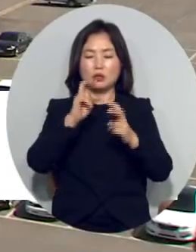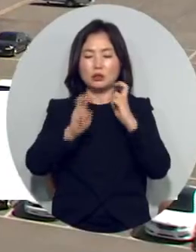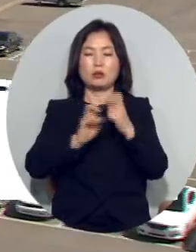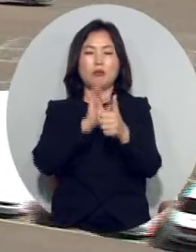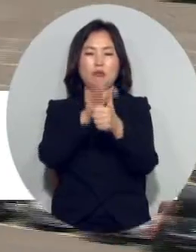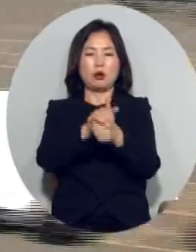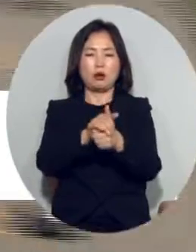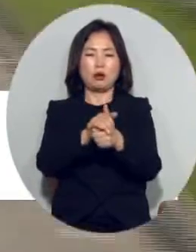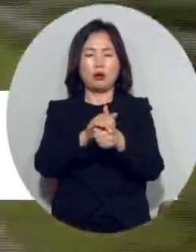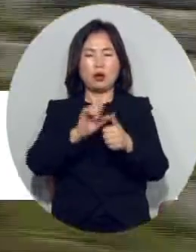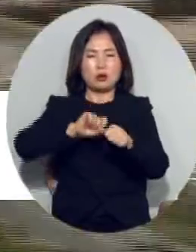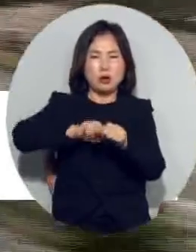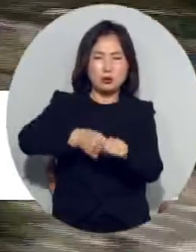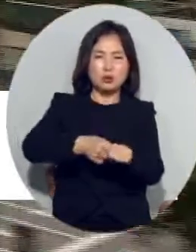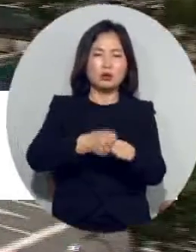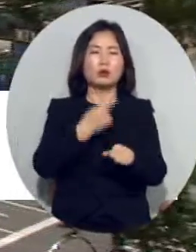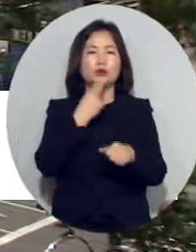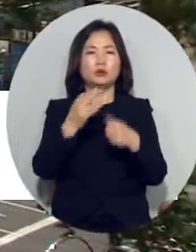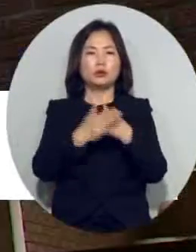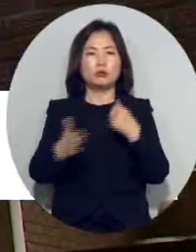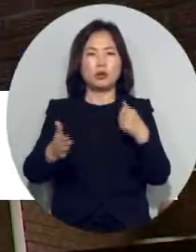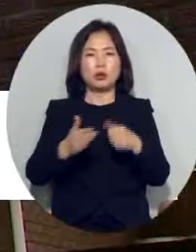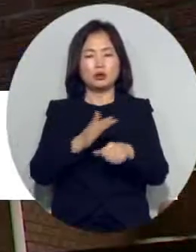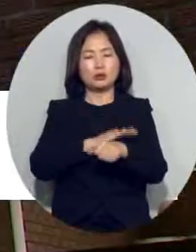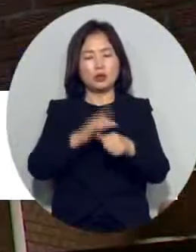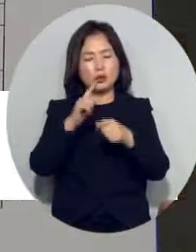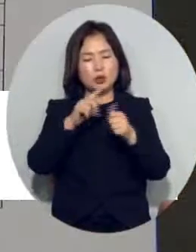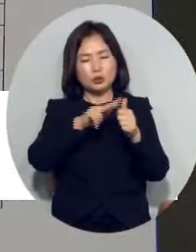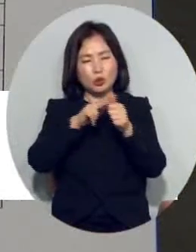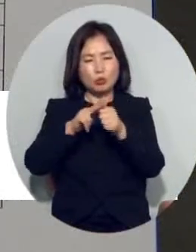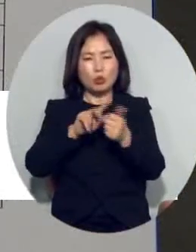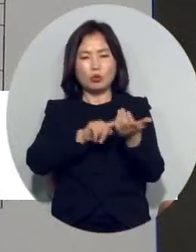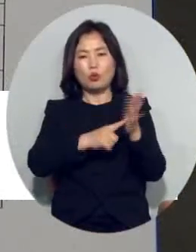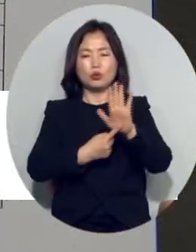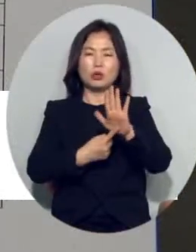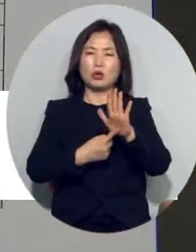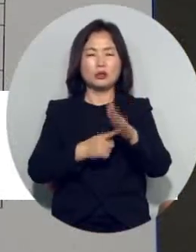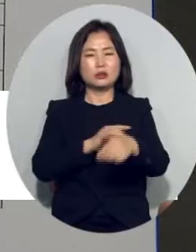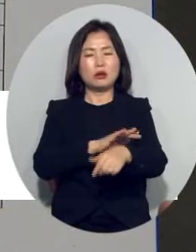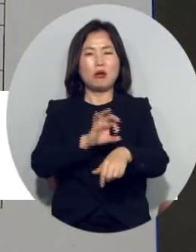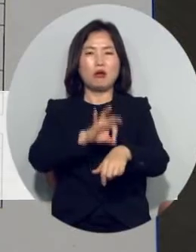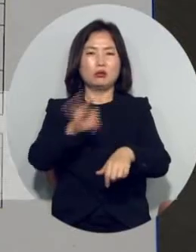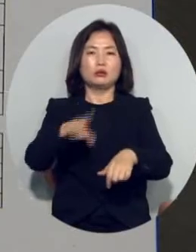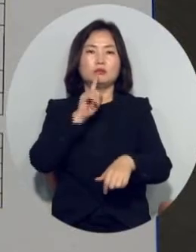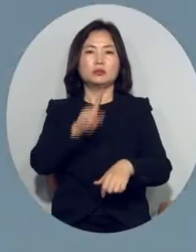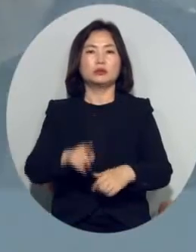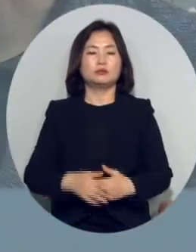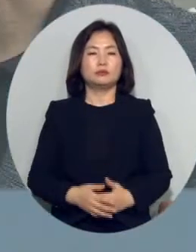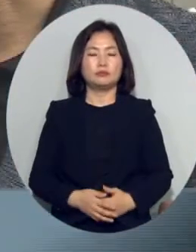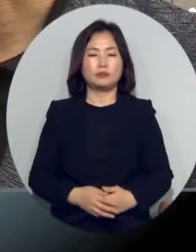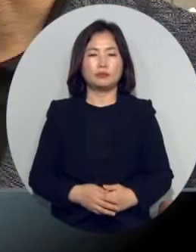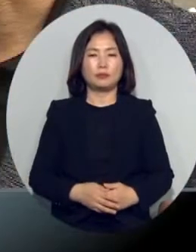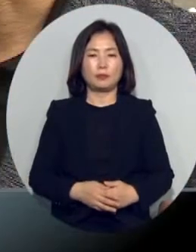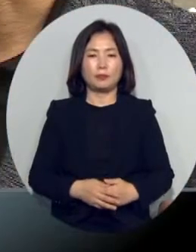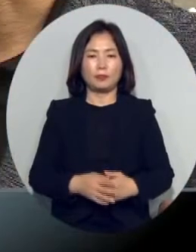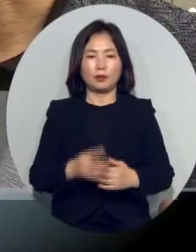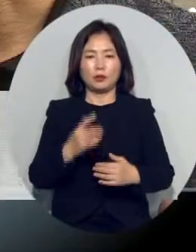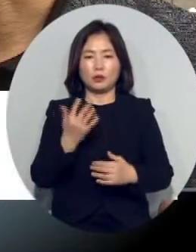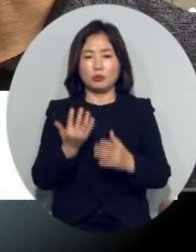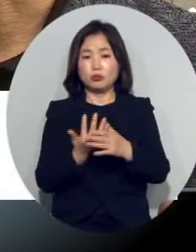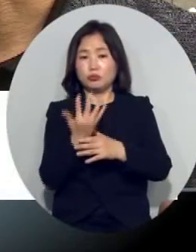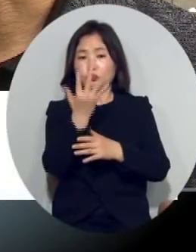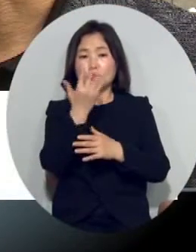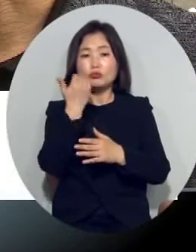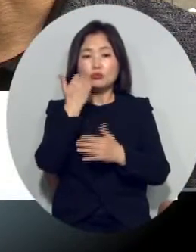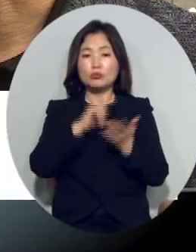있고 강제성 도 떨어지다 보니 제대로 된 정보 공개가 이뤄지지 않고 있다고 비판했습니다 배출량이 사업소가 되는 거기